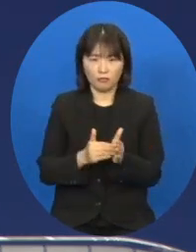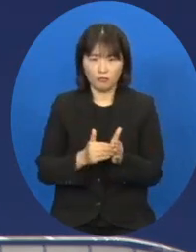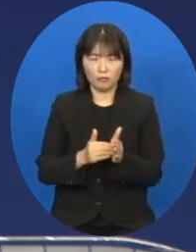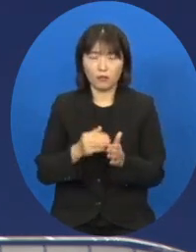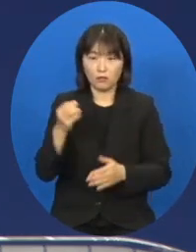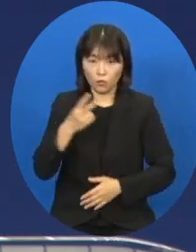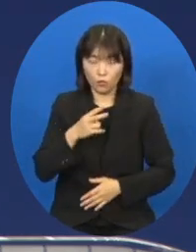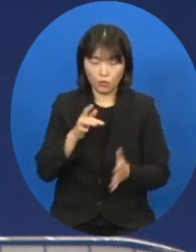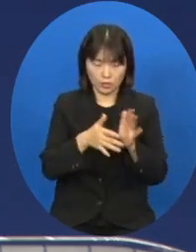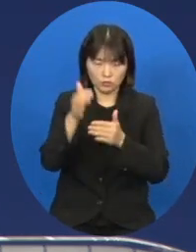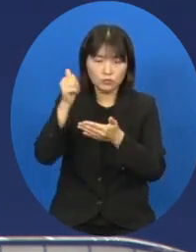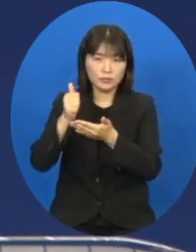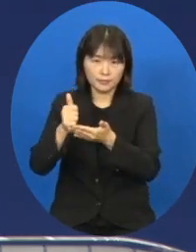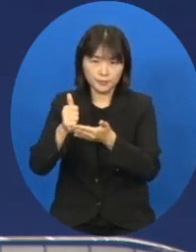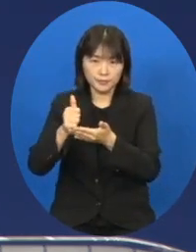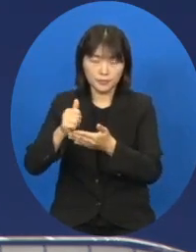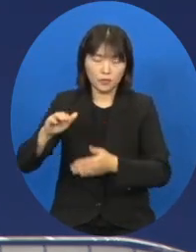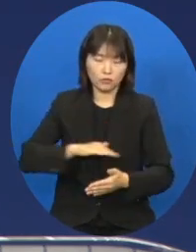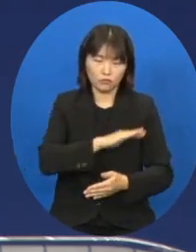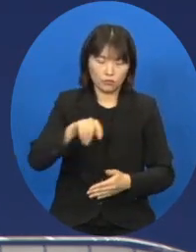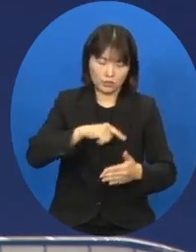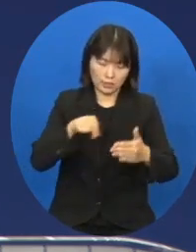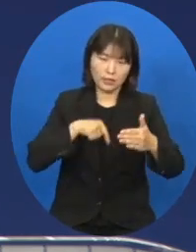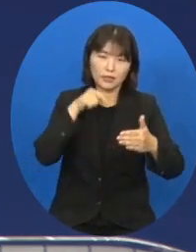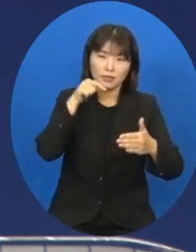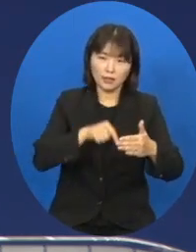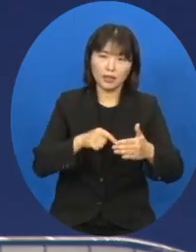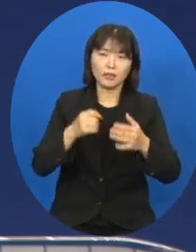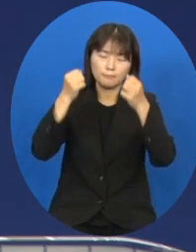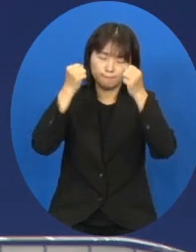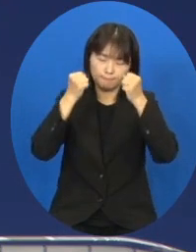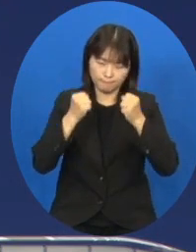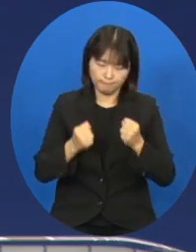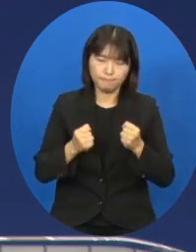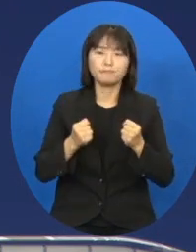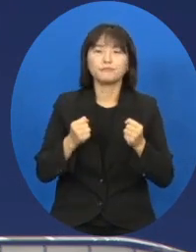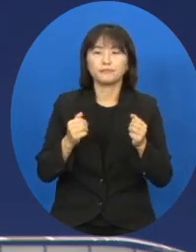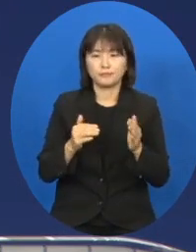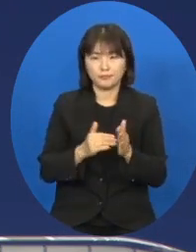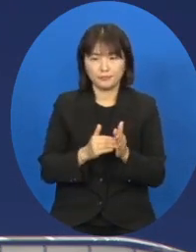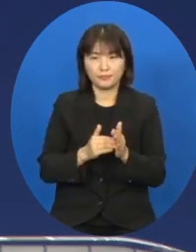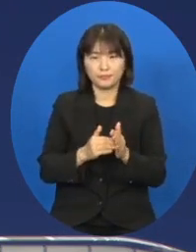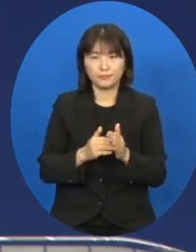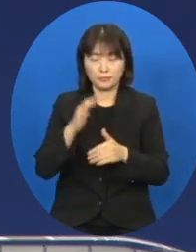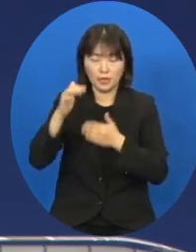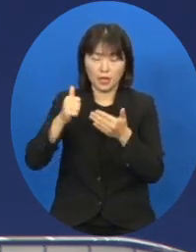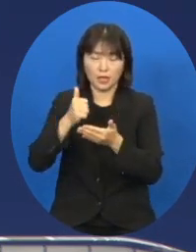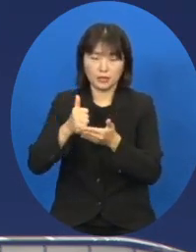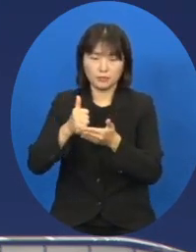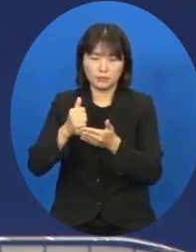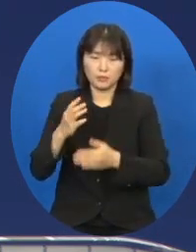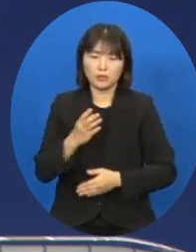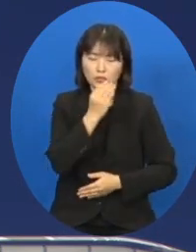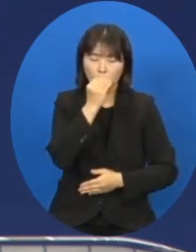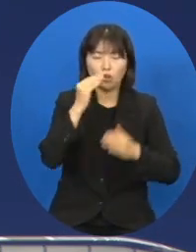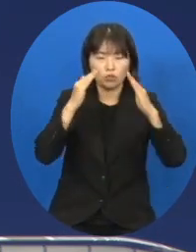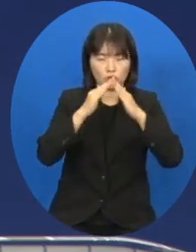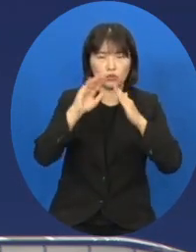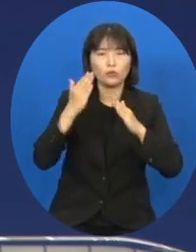뿐만 아니고 예수님께서 우리 안에 거하시게 되었습니다. 하나님의 성전된 자가 된